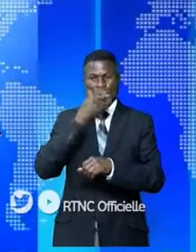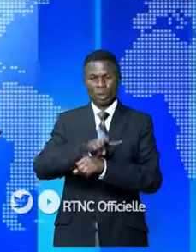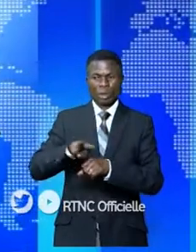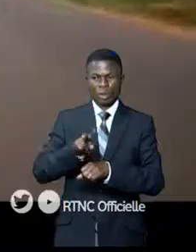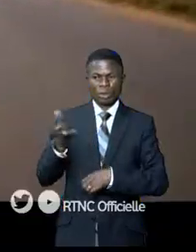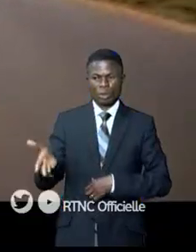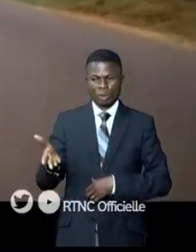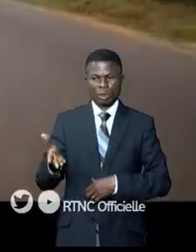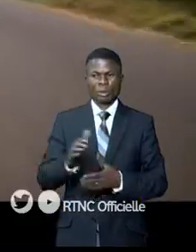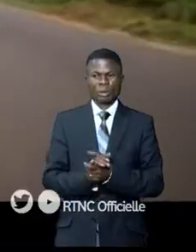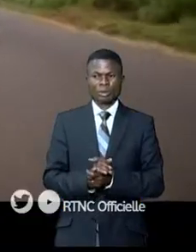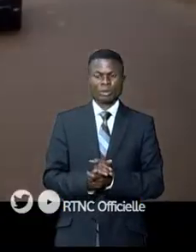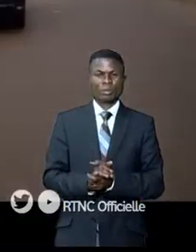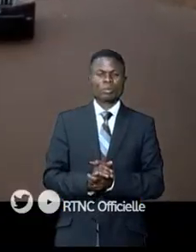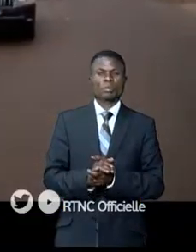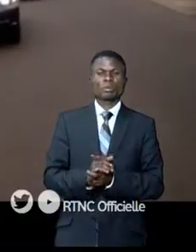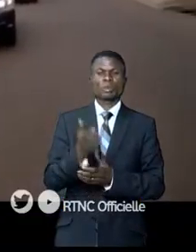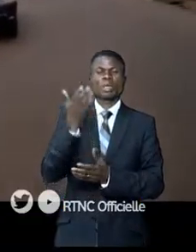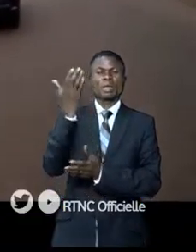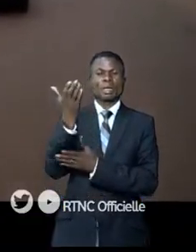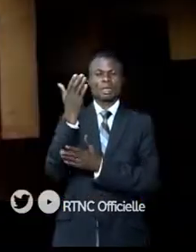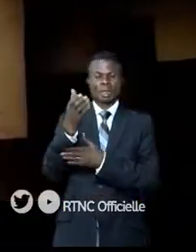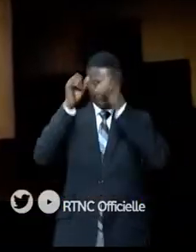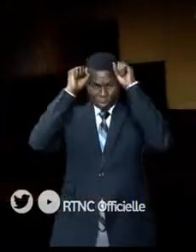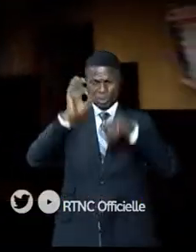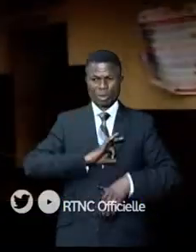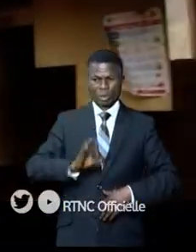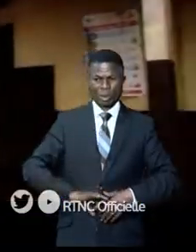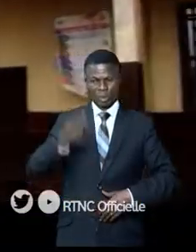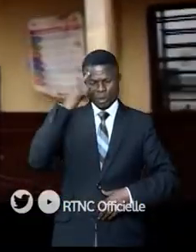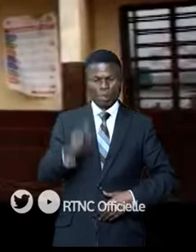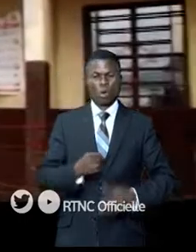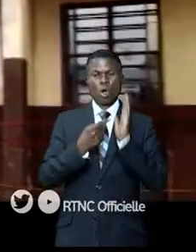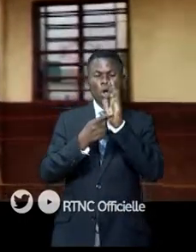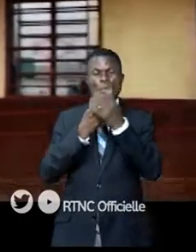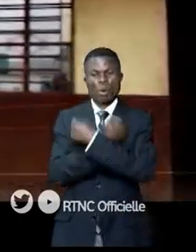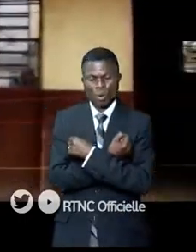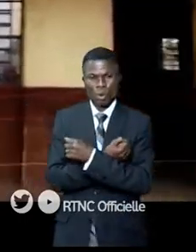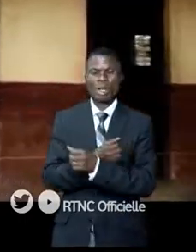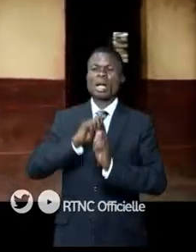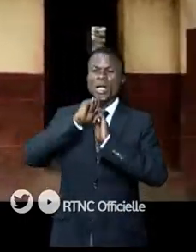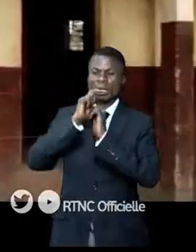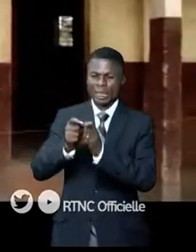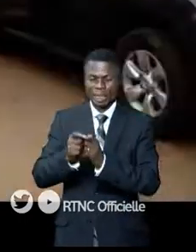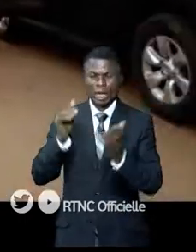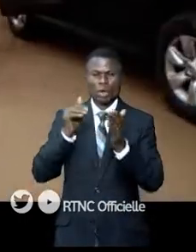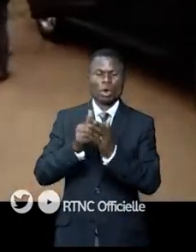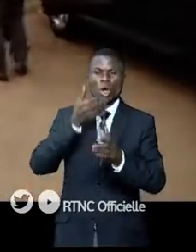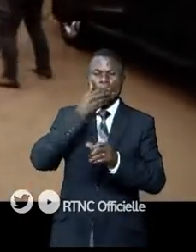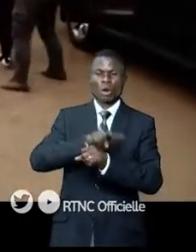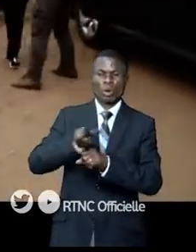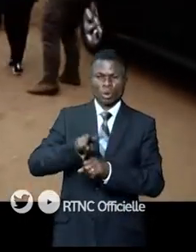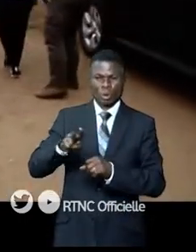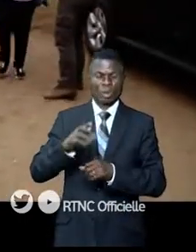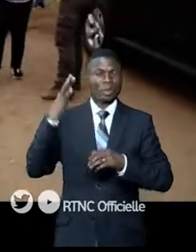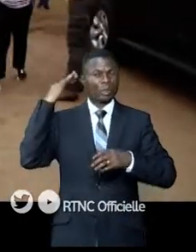Covid-19. L'appel du chef de l'État, Félix-Antoine Tshisekedi, pour une solidarité dans les actions contre le coronavirus a reçu un